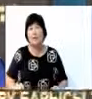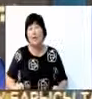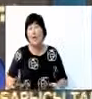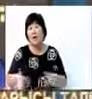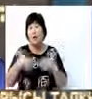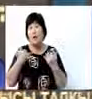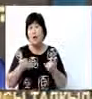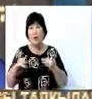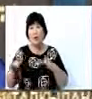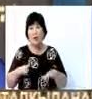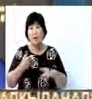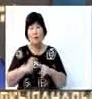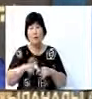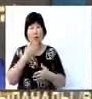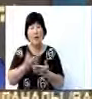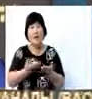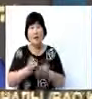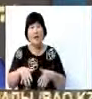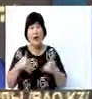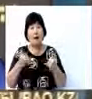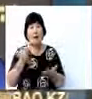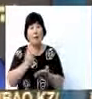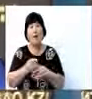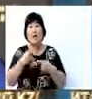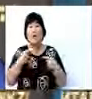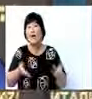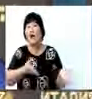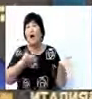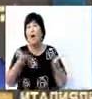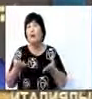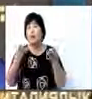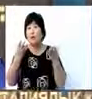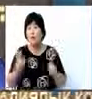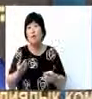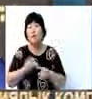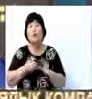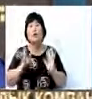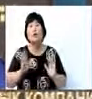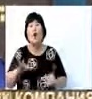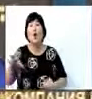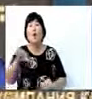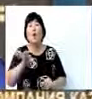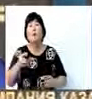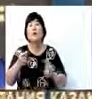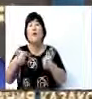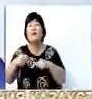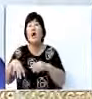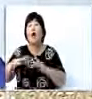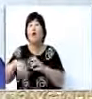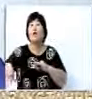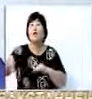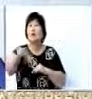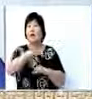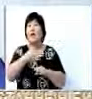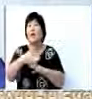Бүгінгі шарамызда осы мәселеге арналып отыр. Бірыңғай қабылдау күні бұл тек облыстық филиалда емес, ауданның барлық